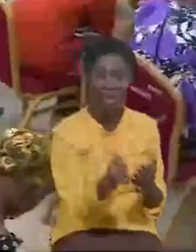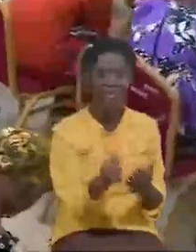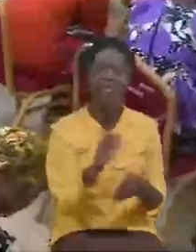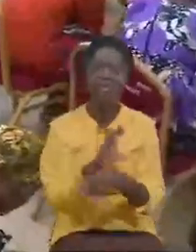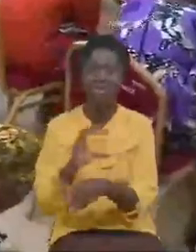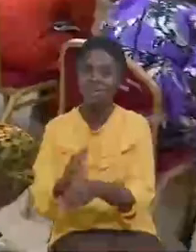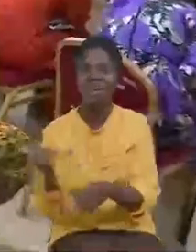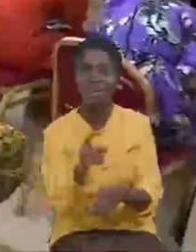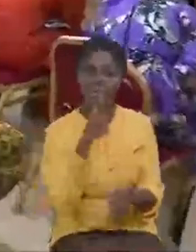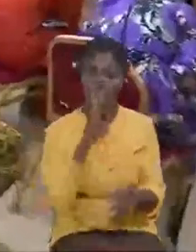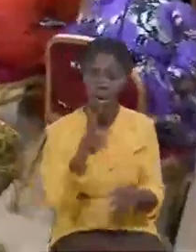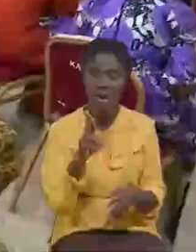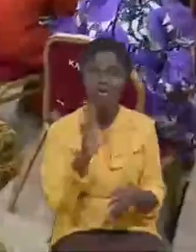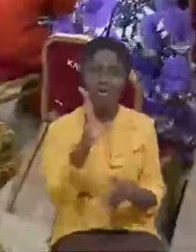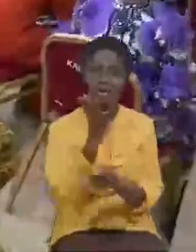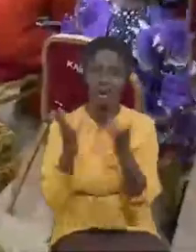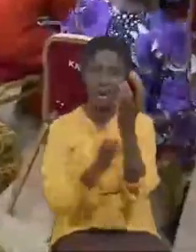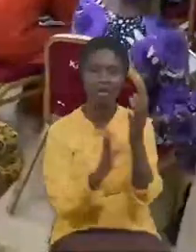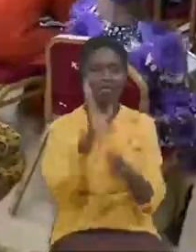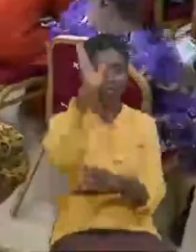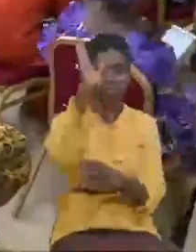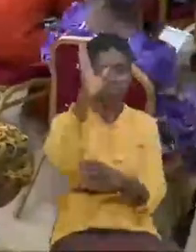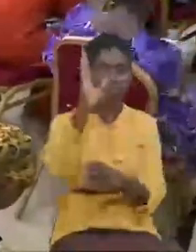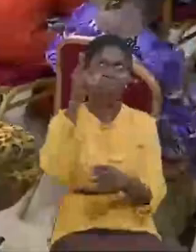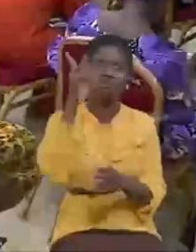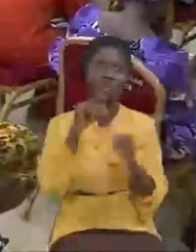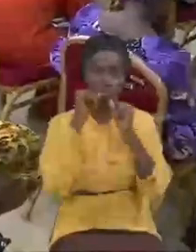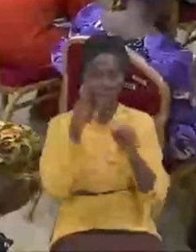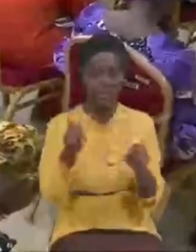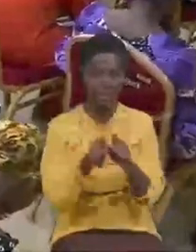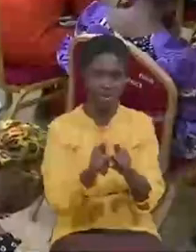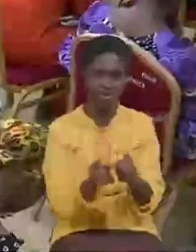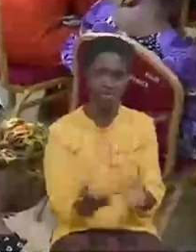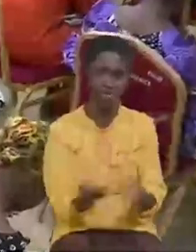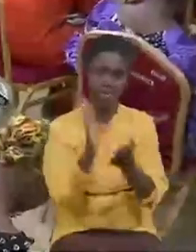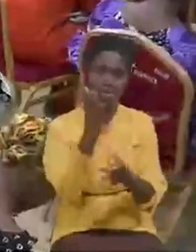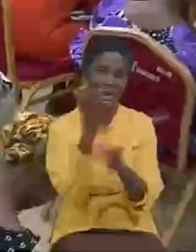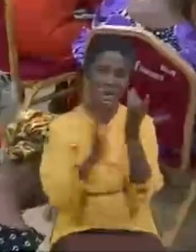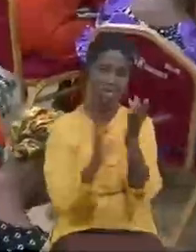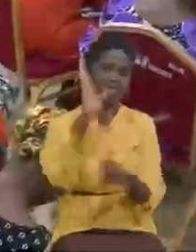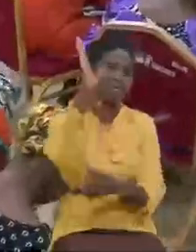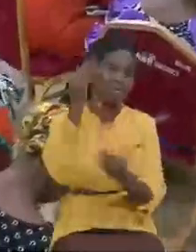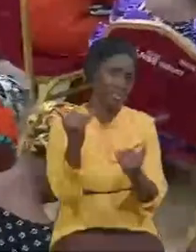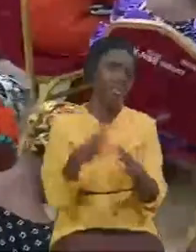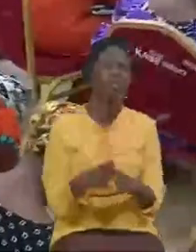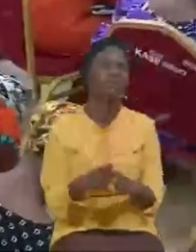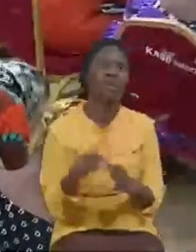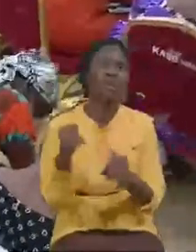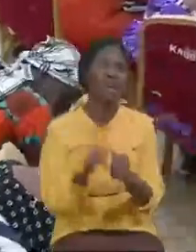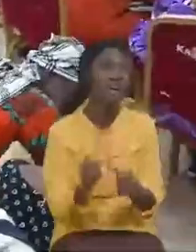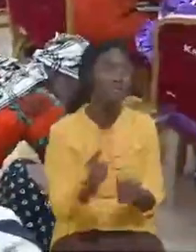que vous soyez à la maison, levez la main là-bas. Que le Seigneur vous bénisse, que Dieu vous bénisse. Comme vous levez la